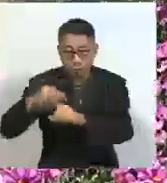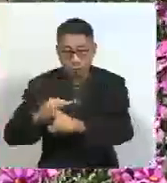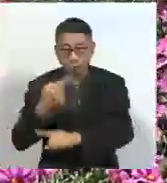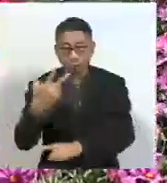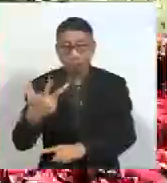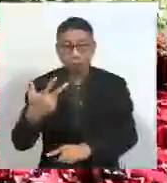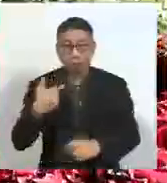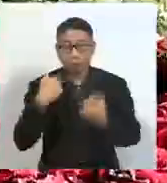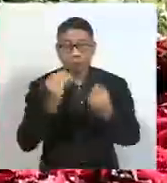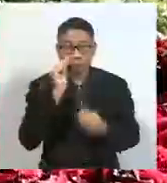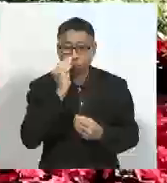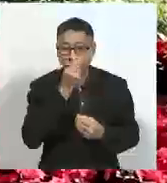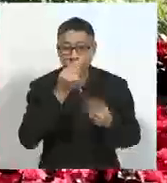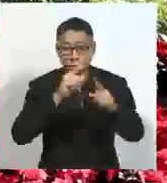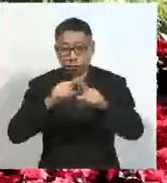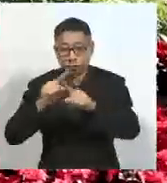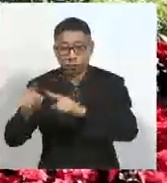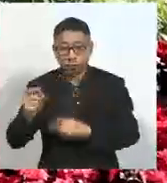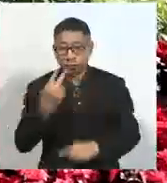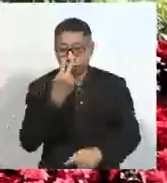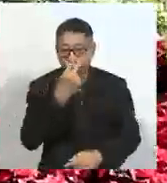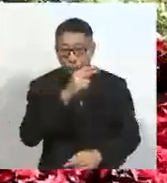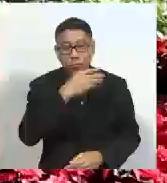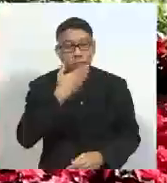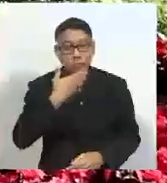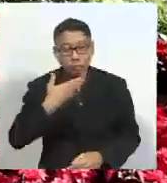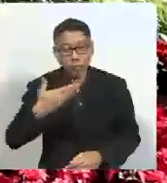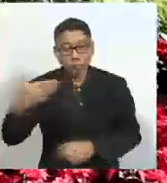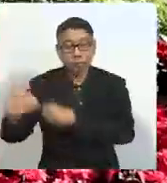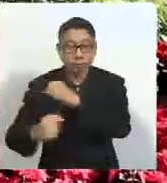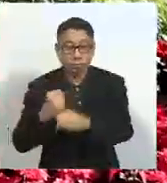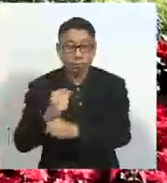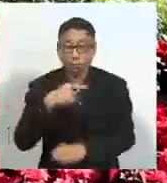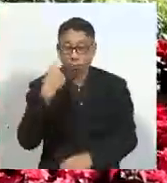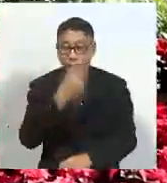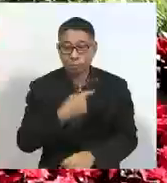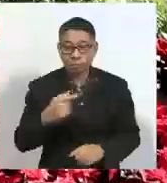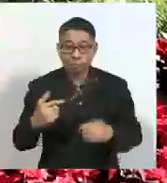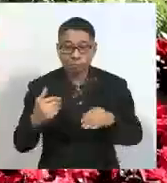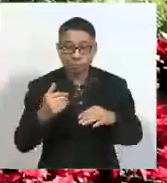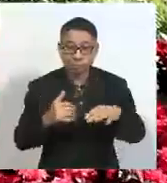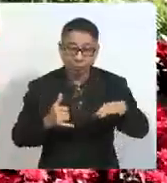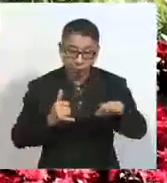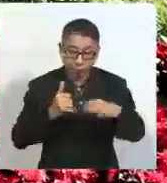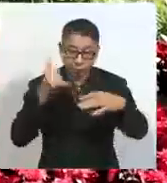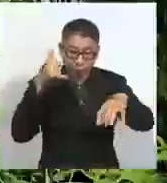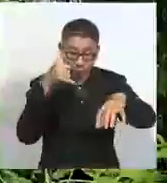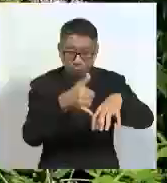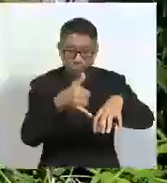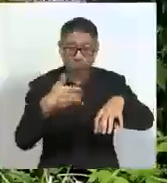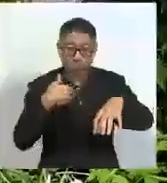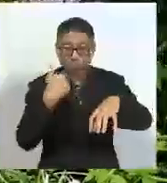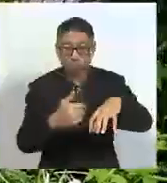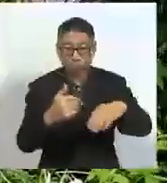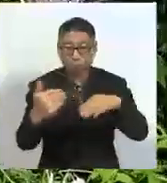มส่วนทุ่งดอกไม้นานาพันธุ์จะมีให้ชมไปตลอดทั้งปีนะคะใครที่ผ่านไปบริเวณริมถนนท